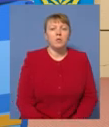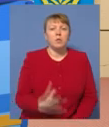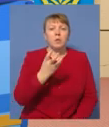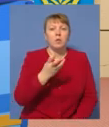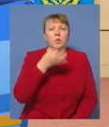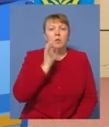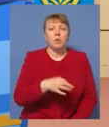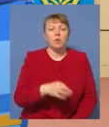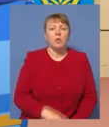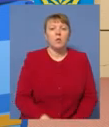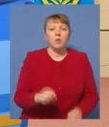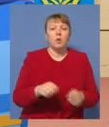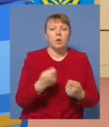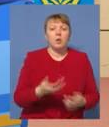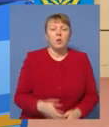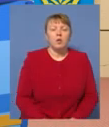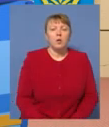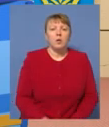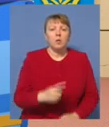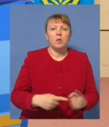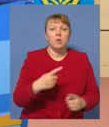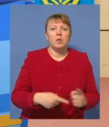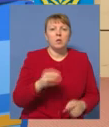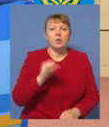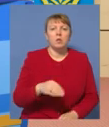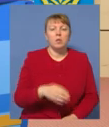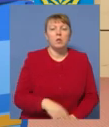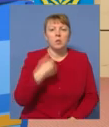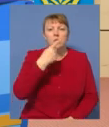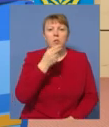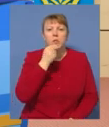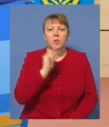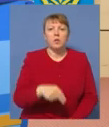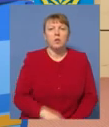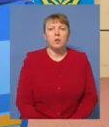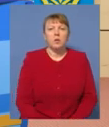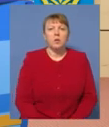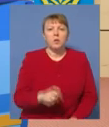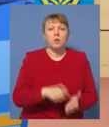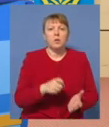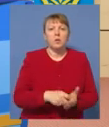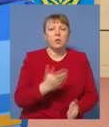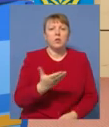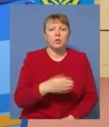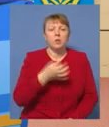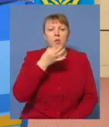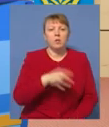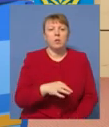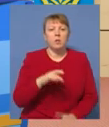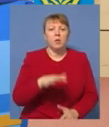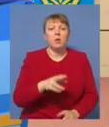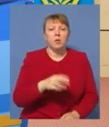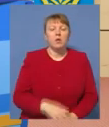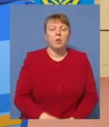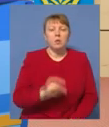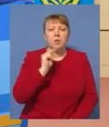500 квалификаций уголовного правонарушения. 1500 постановлений о признании лица подозреваемым. И 700 о квалификации деяний